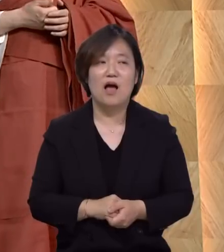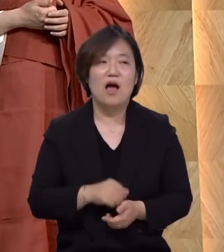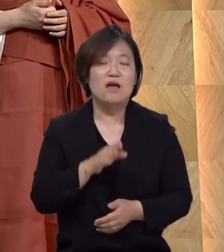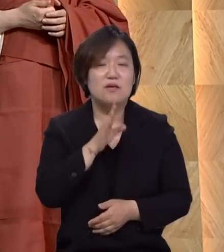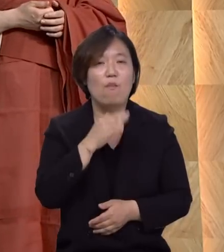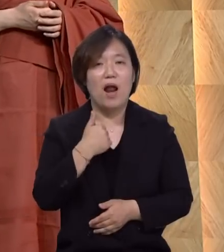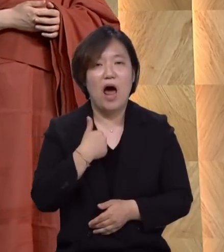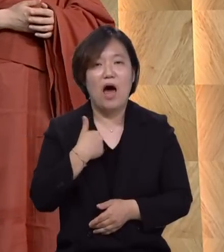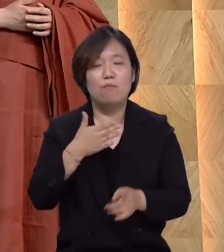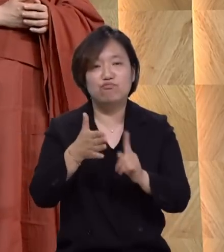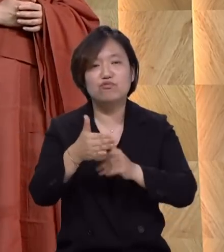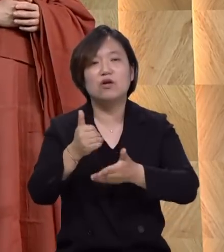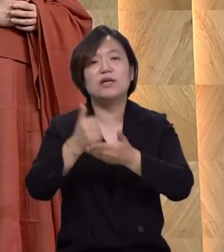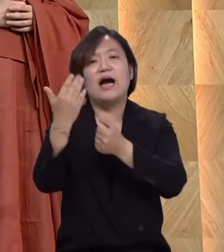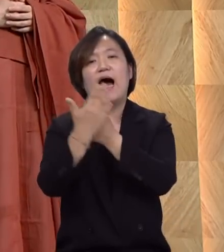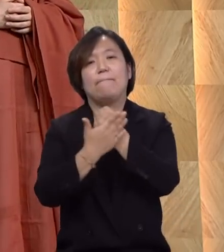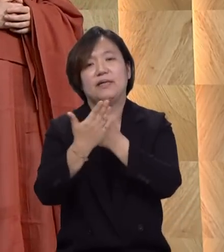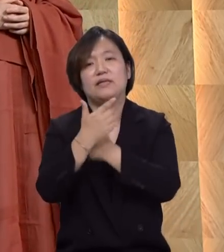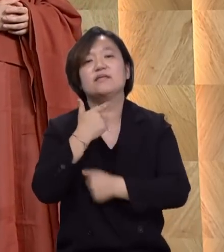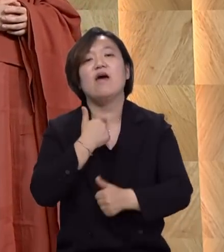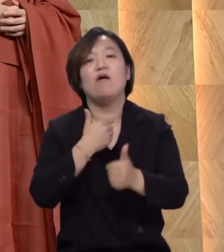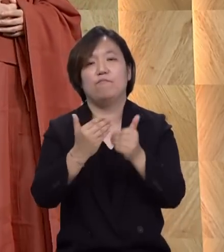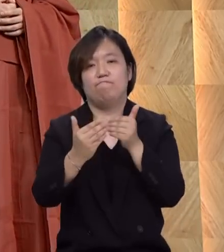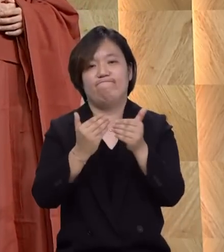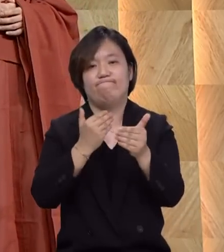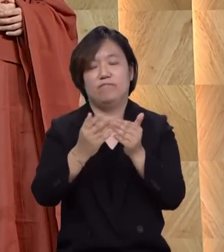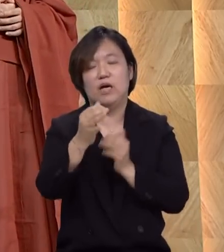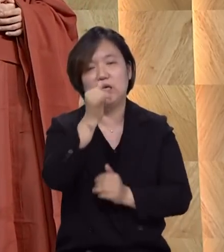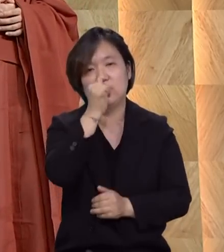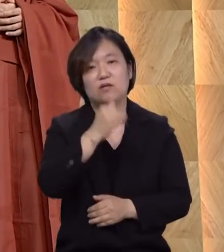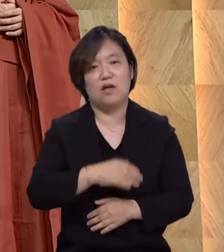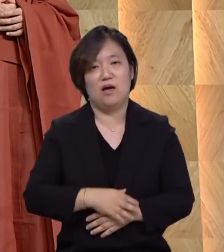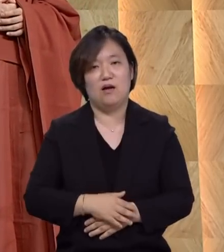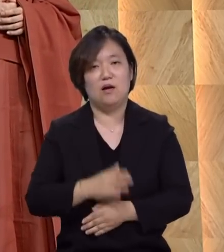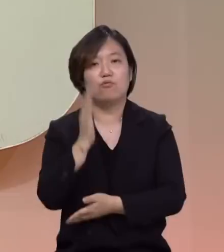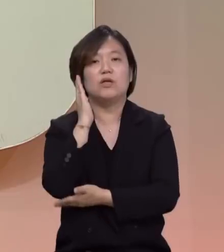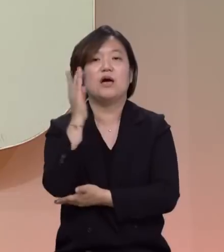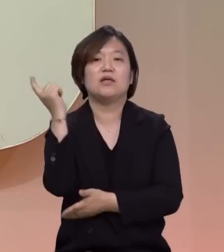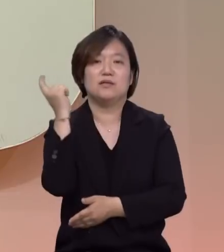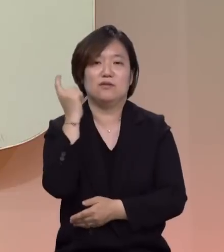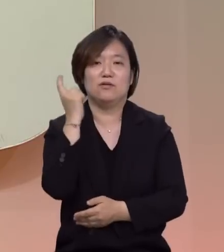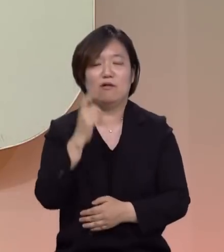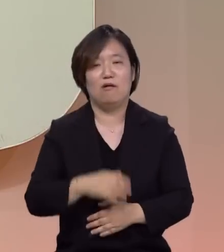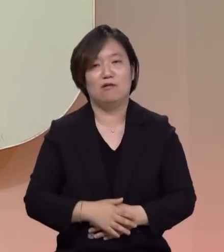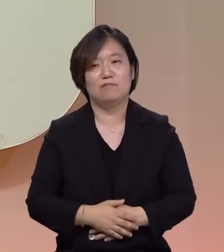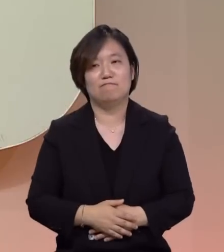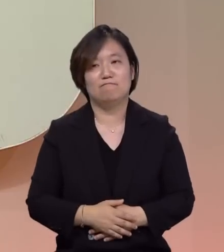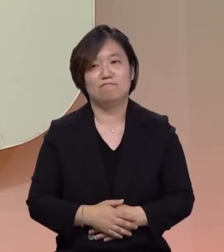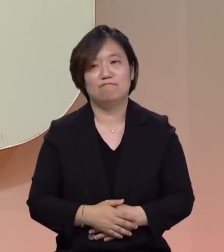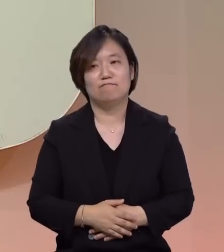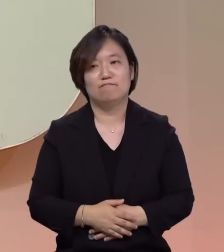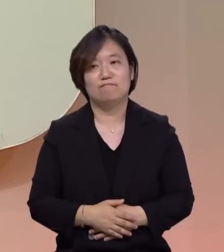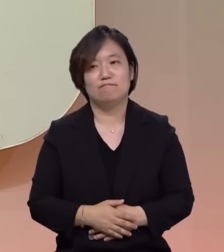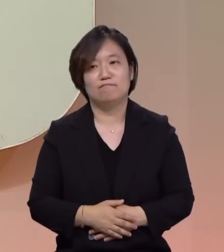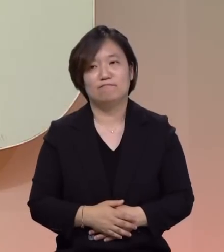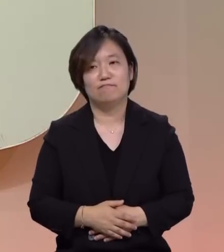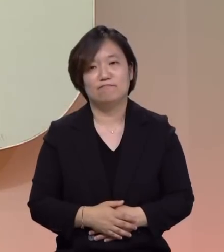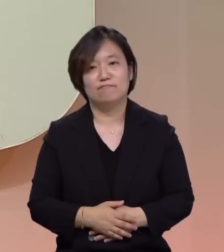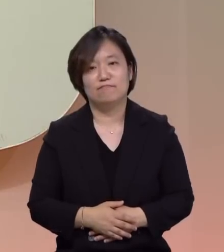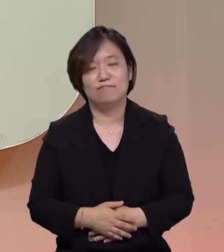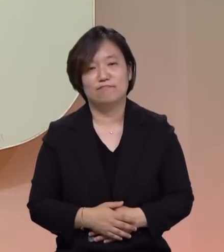가피를 체험했다라는 말씀을 그렇게 직접 해주셨습니다 그러면서